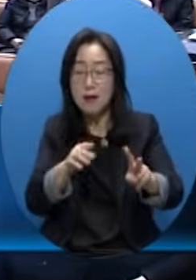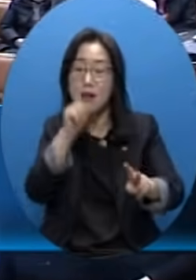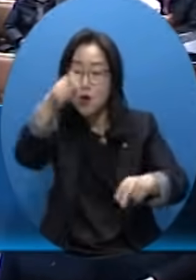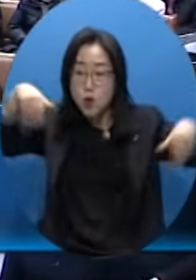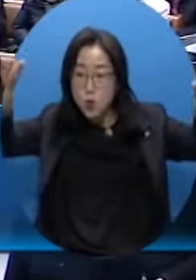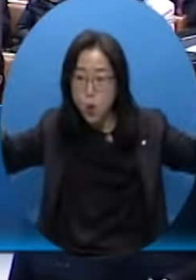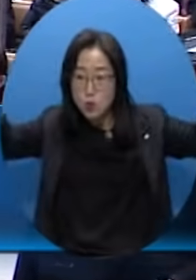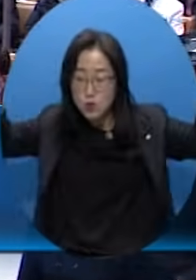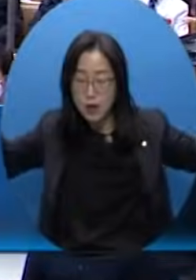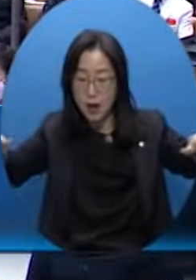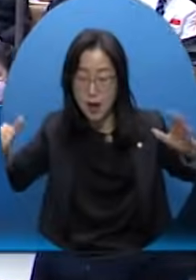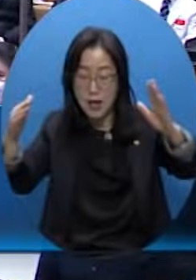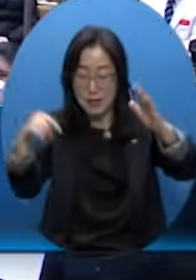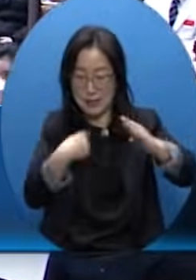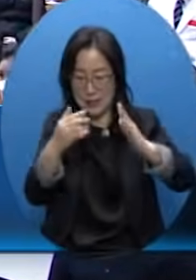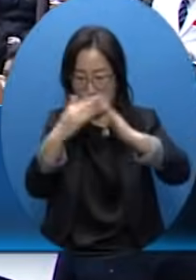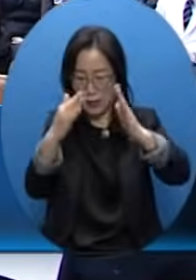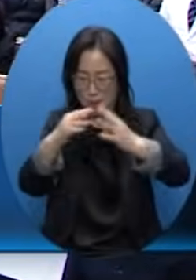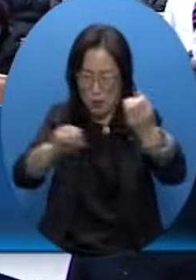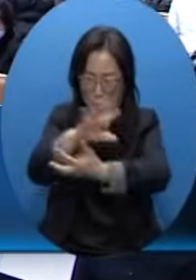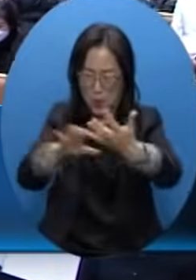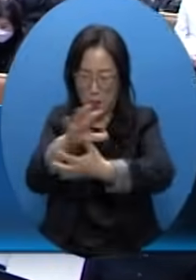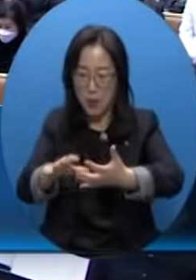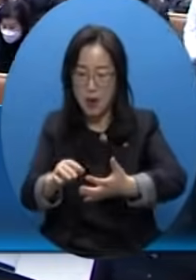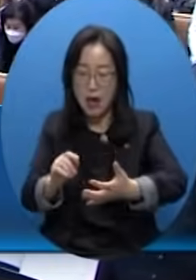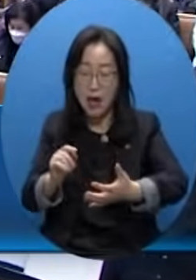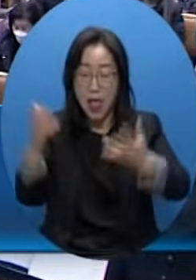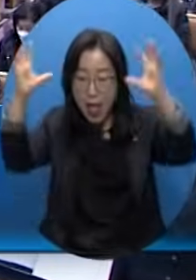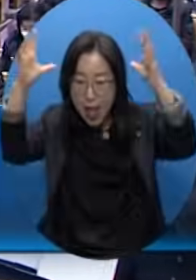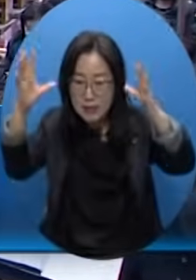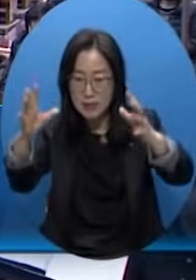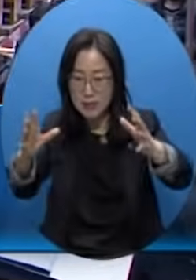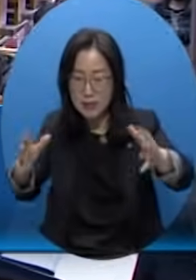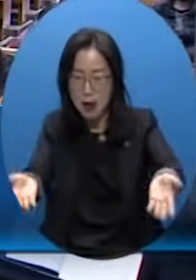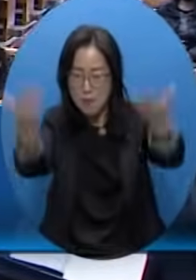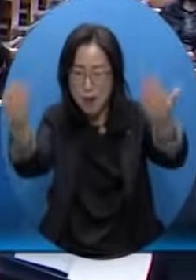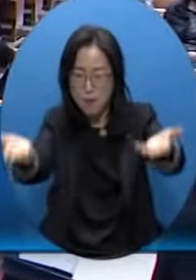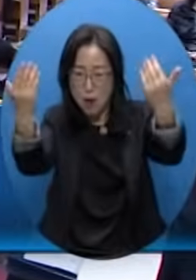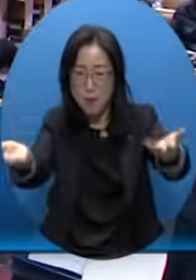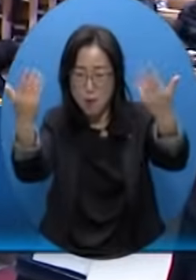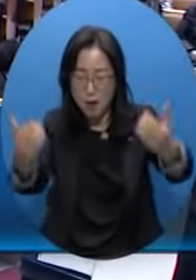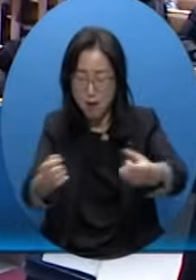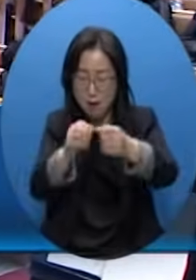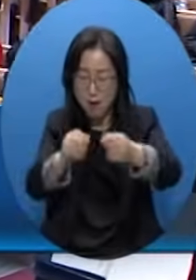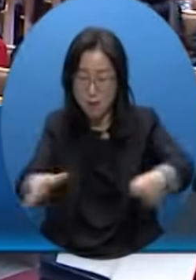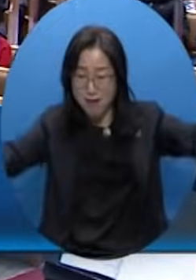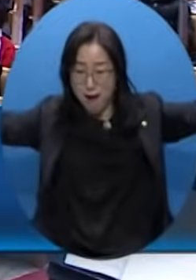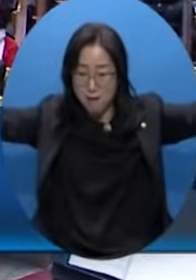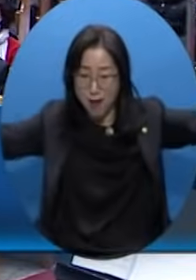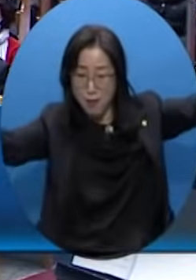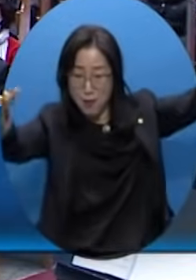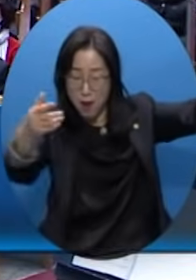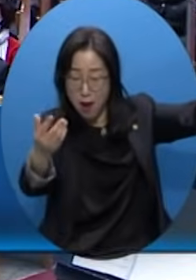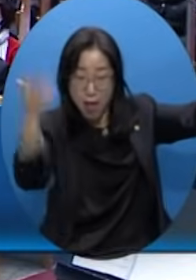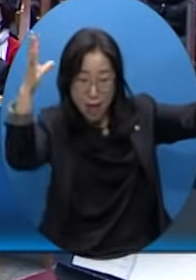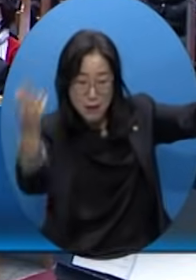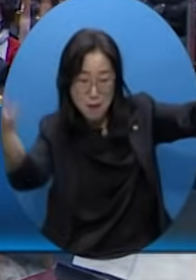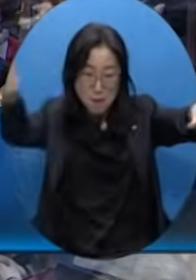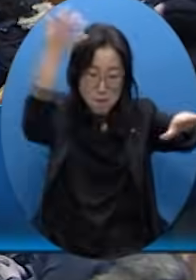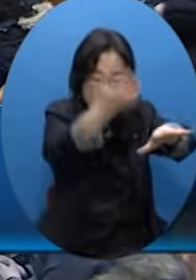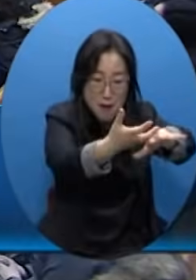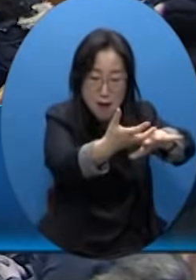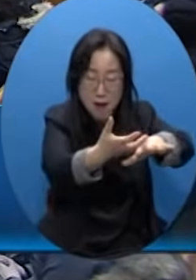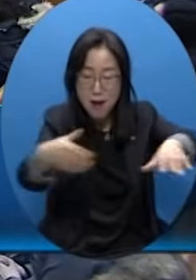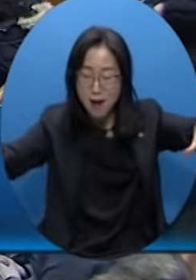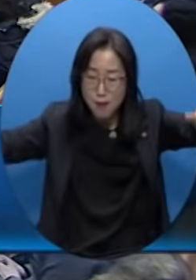보금자리를 어지럽게 하며 자기의 새끼 위엔 어플 거리며 그의 날개를 펴서 새끼를 받으며 괜 알기에 것을 없는것